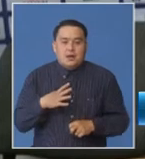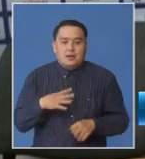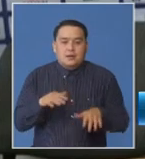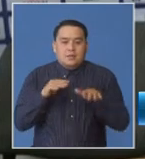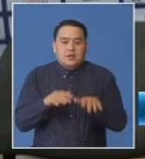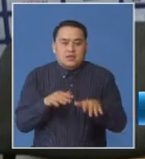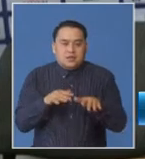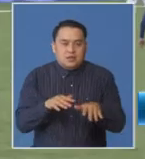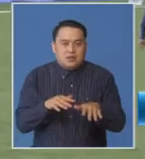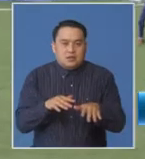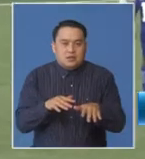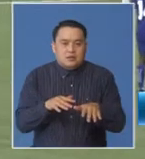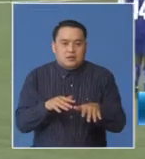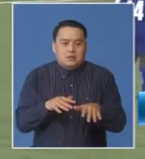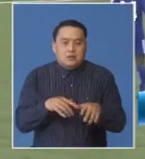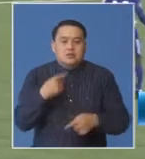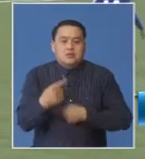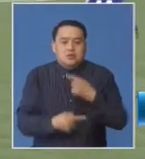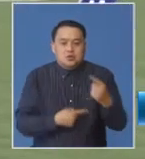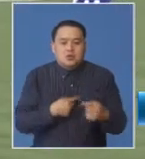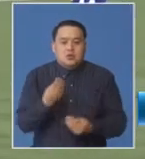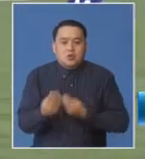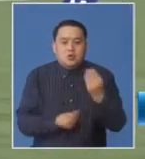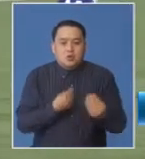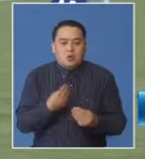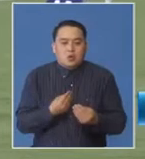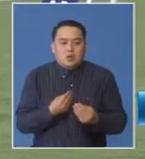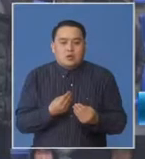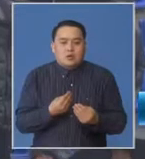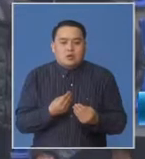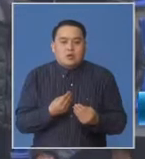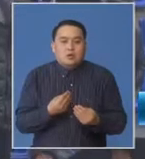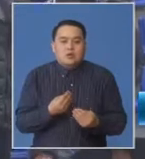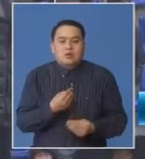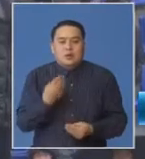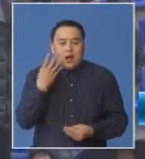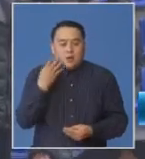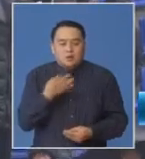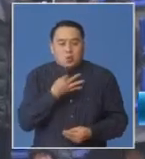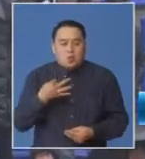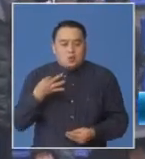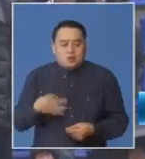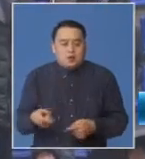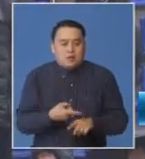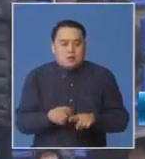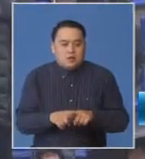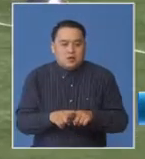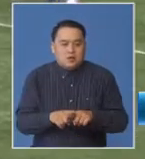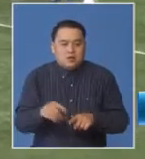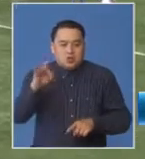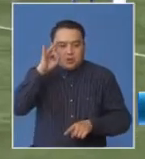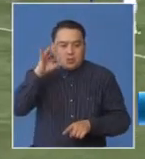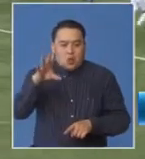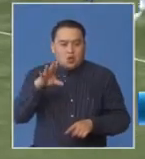нападений. Свою следующую игру ЖТСУ проведет также при своих болельщиках. Семереченцы примут у себя действующего